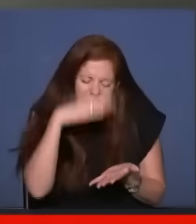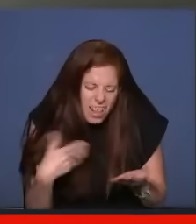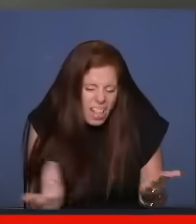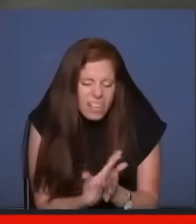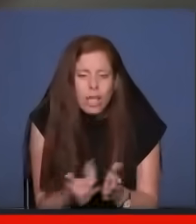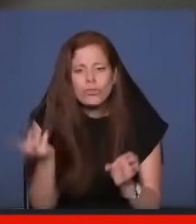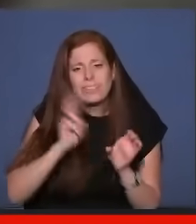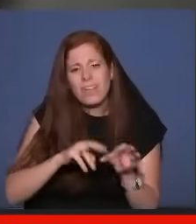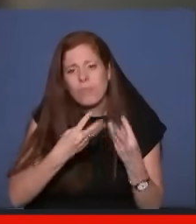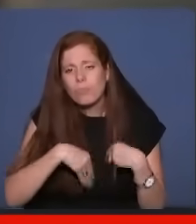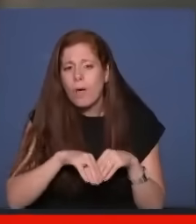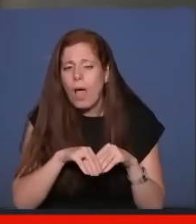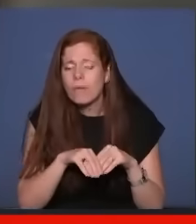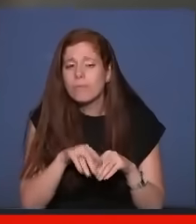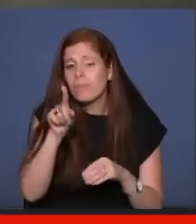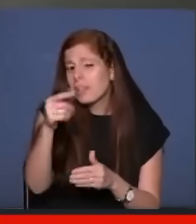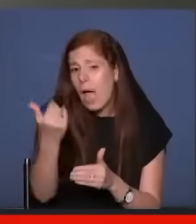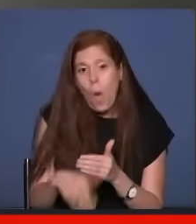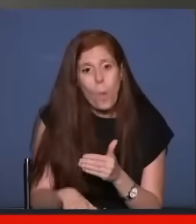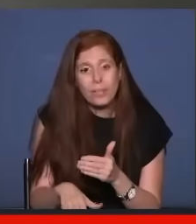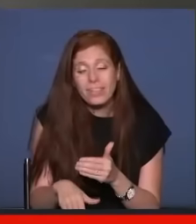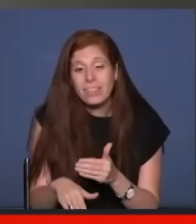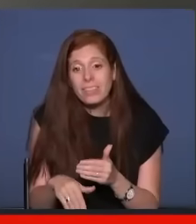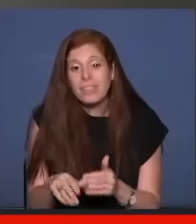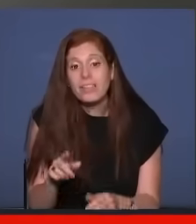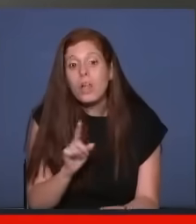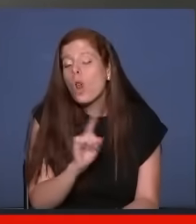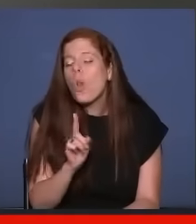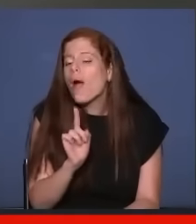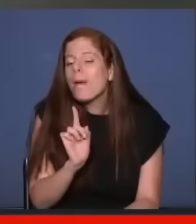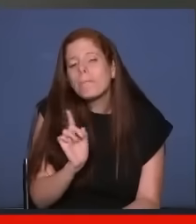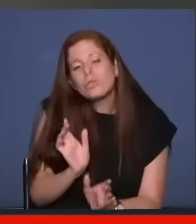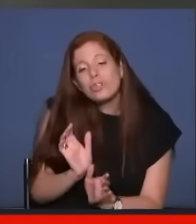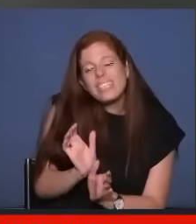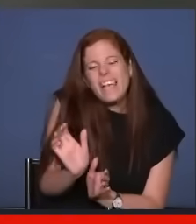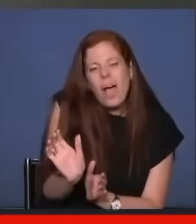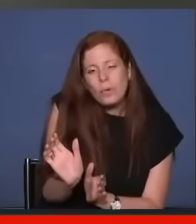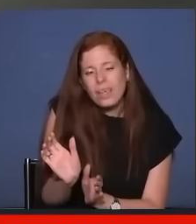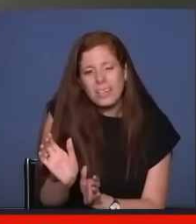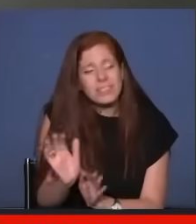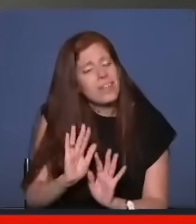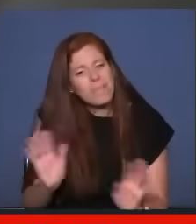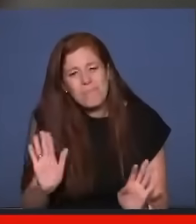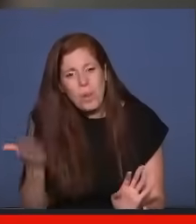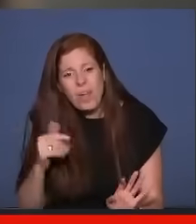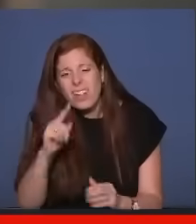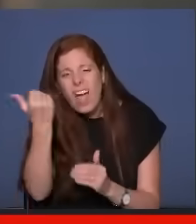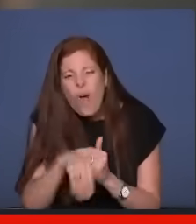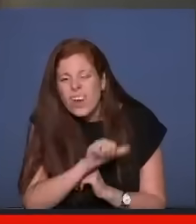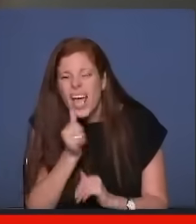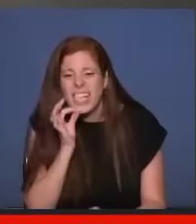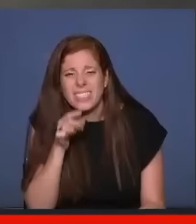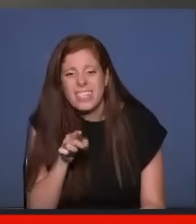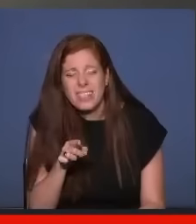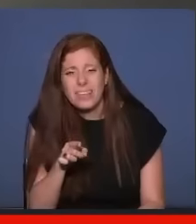למשפחה. אבל אתה האחרון, לא היה מי שידחק אותך קצת הצידה בתוך הלב לעשות